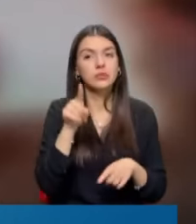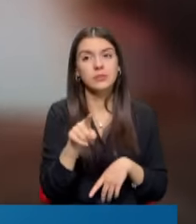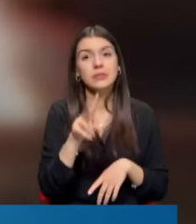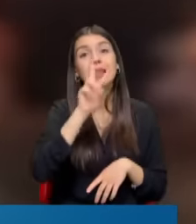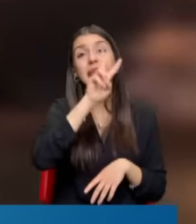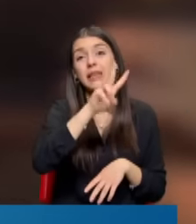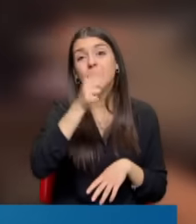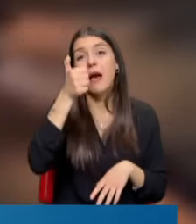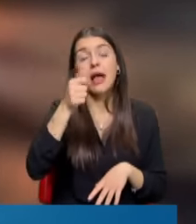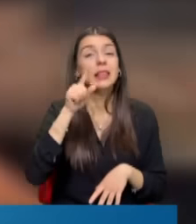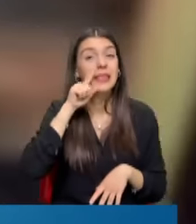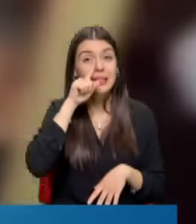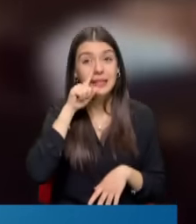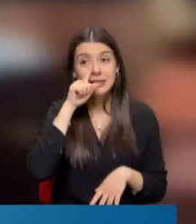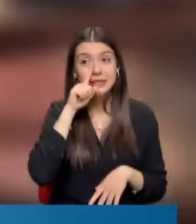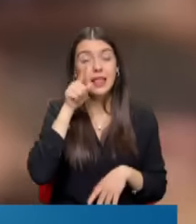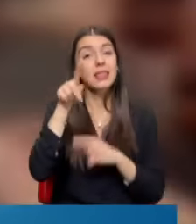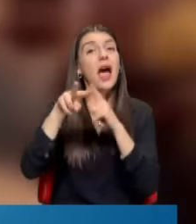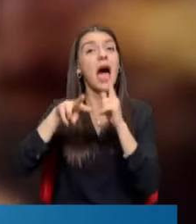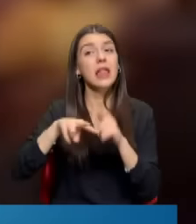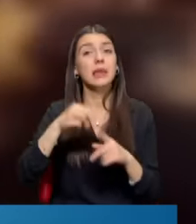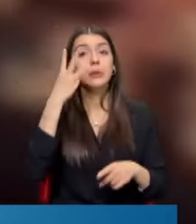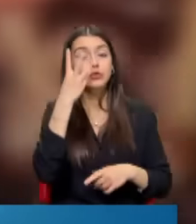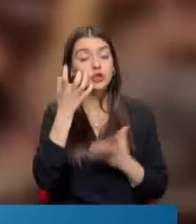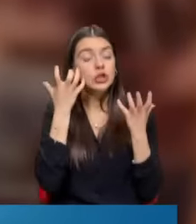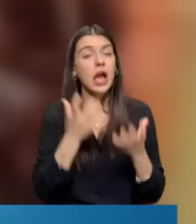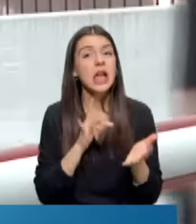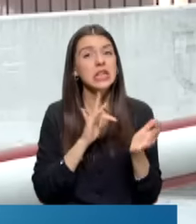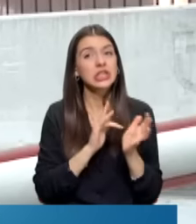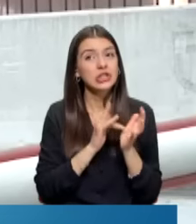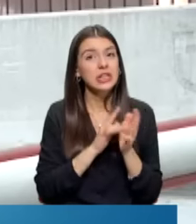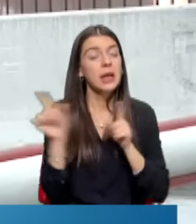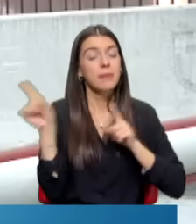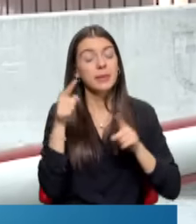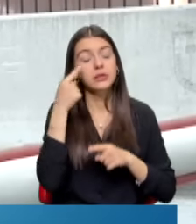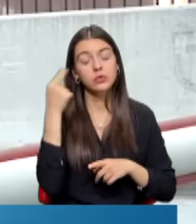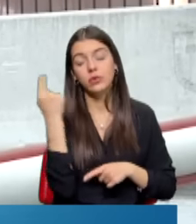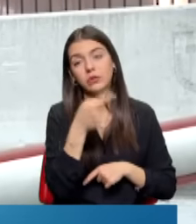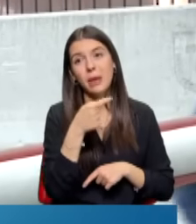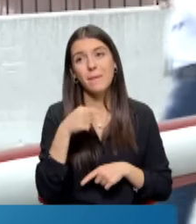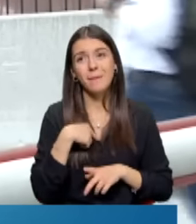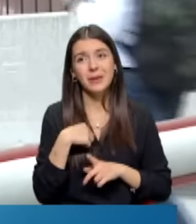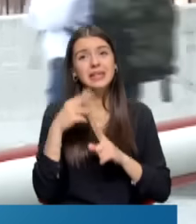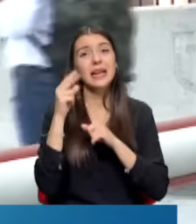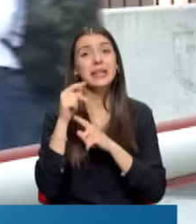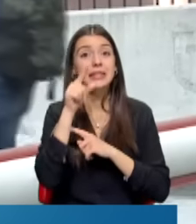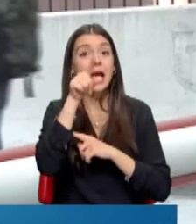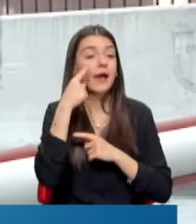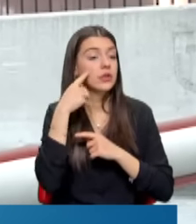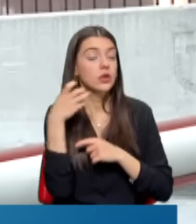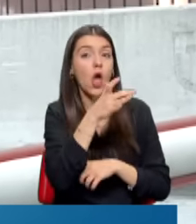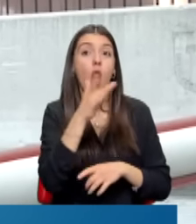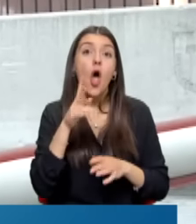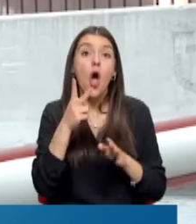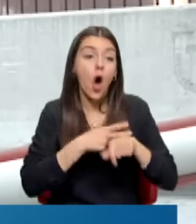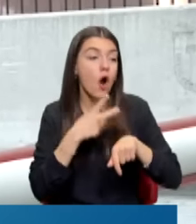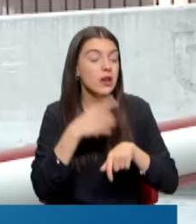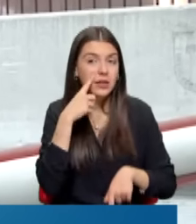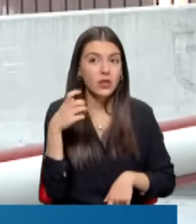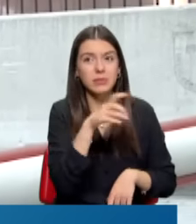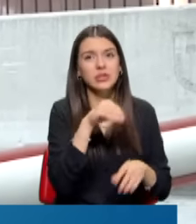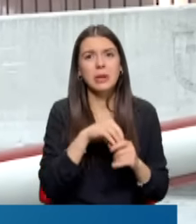26 Nisan'da Adıyaman 3. Ağır Ceza Mahkemesi'nde görülecek. Biz İSİAS'ın emsal bir dava olması için uğraşıyoruz. Çünkü